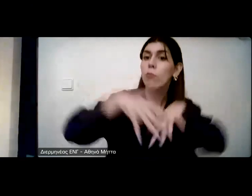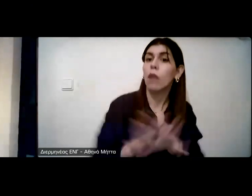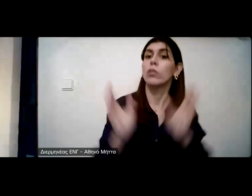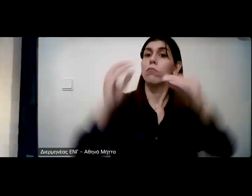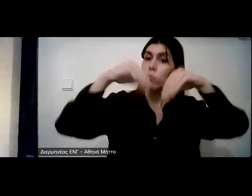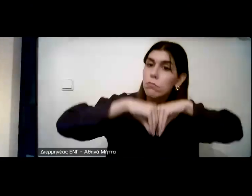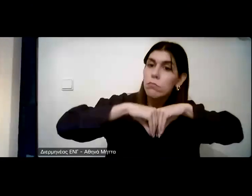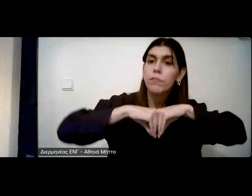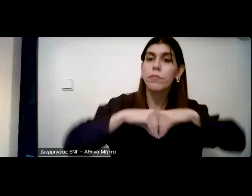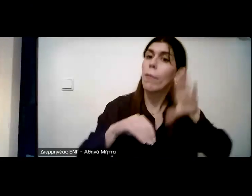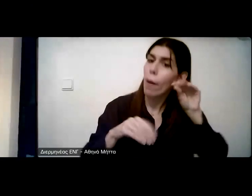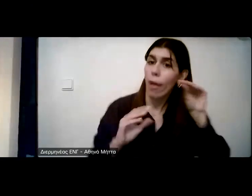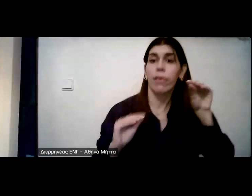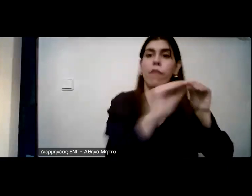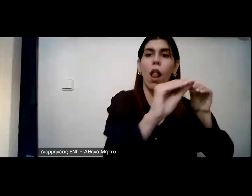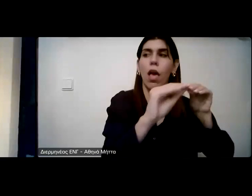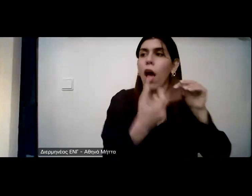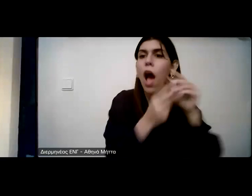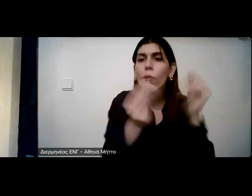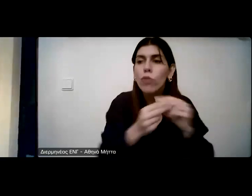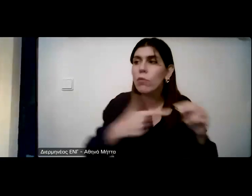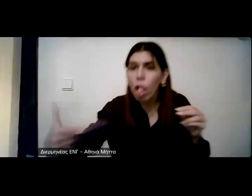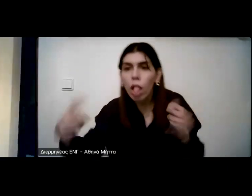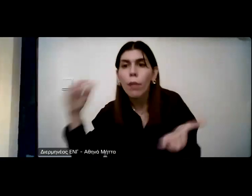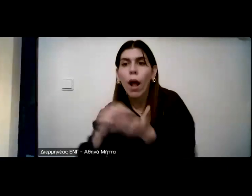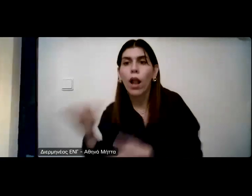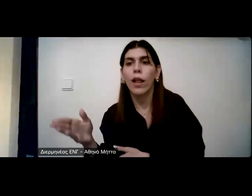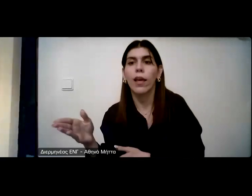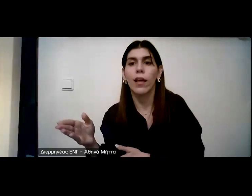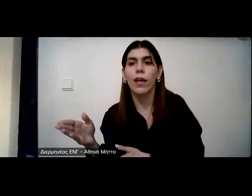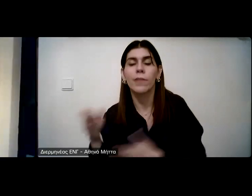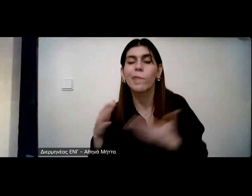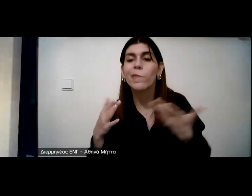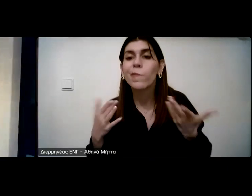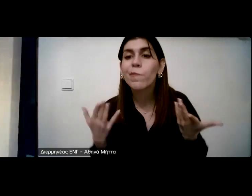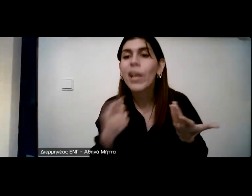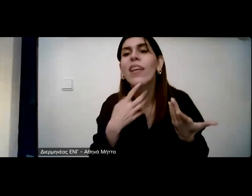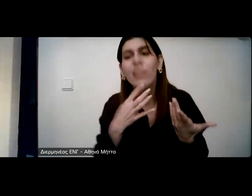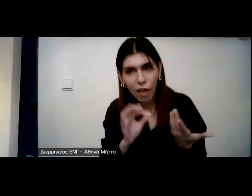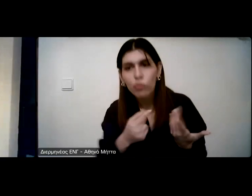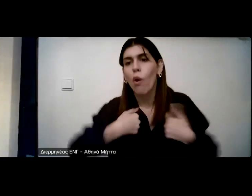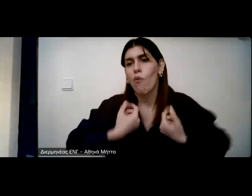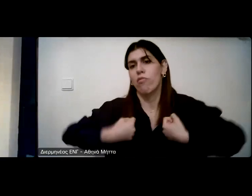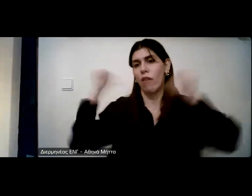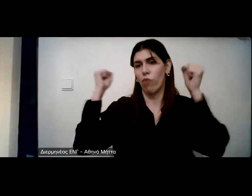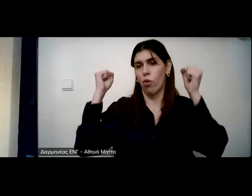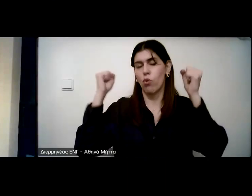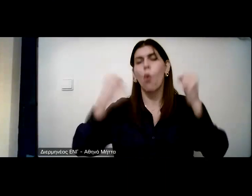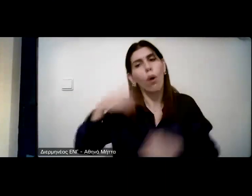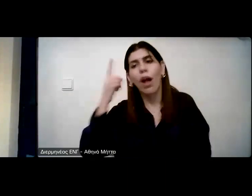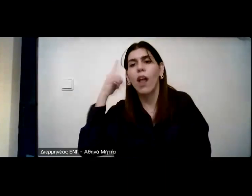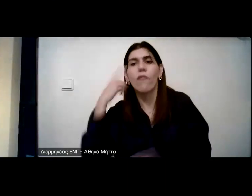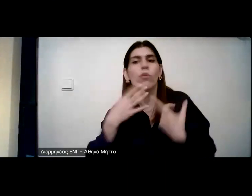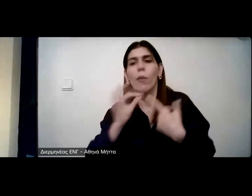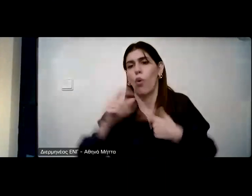με αποκλεισμό. Και φαντάζομαι ότι εκεί έγινε και η διαφωνία που εγώ τη συμμερίζομαι πολύ